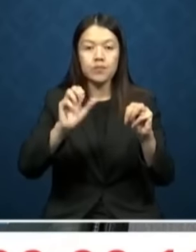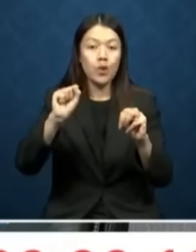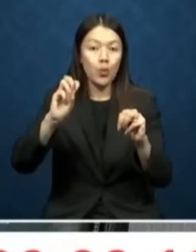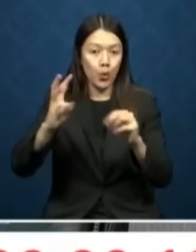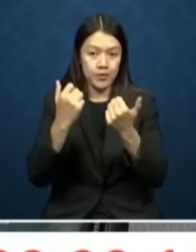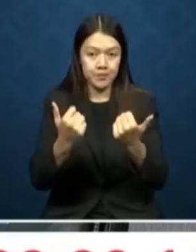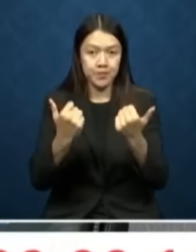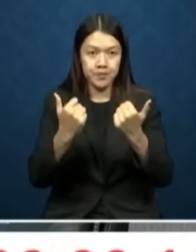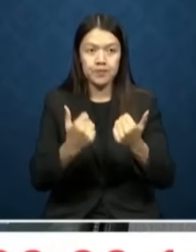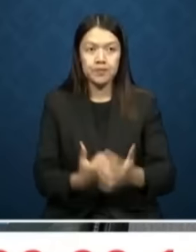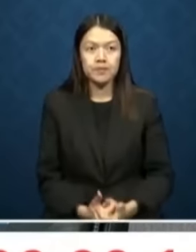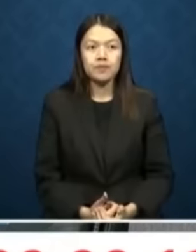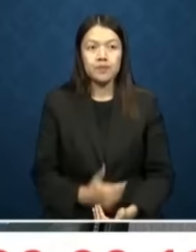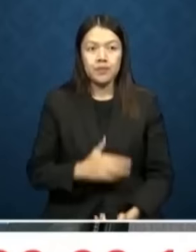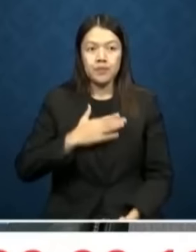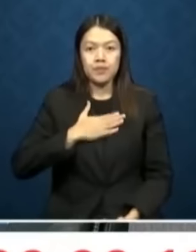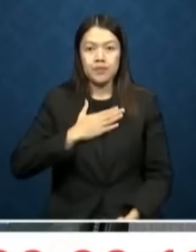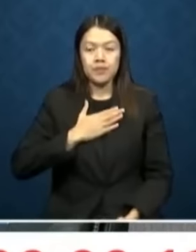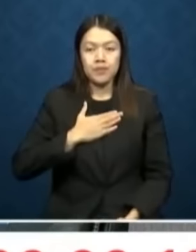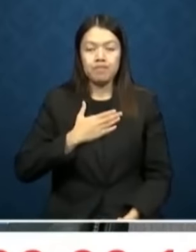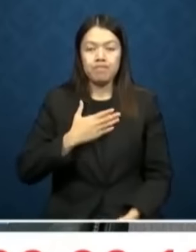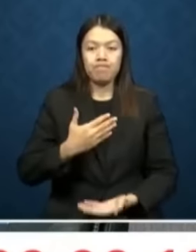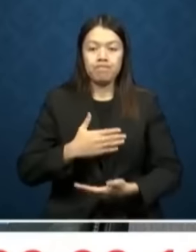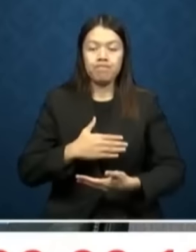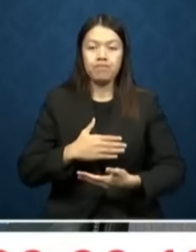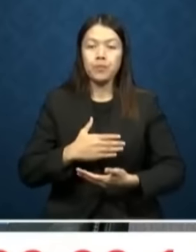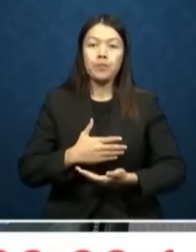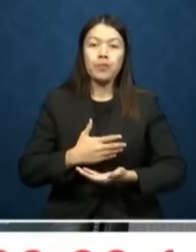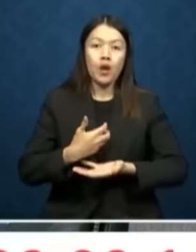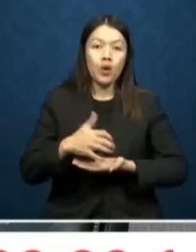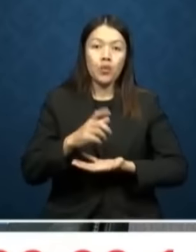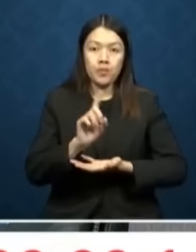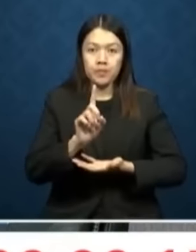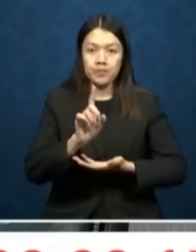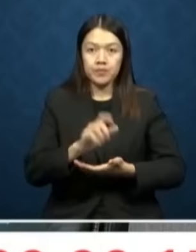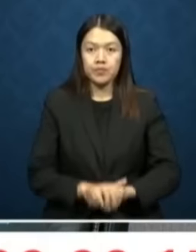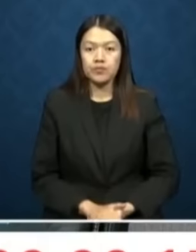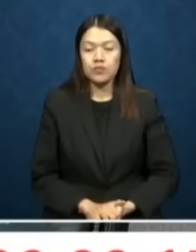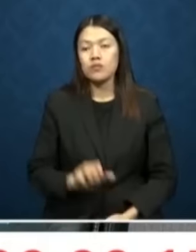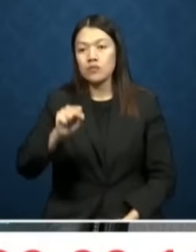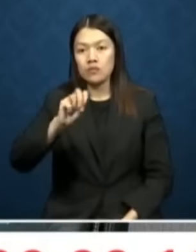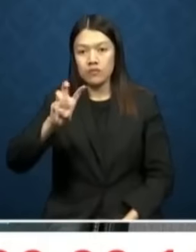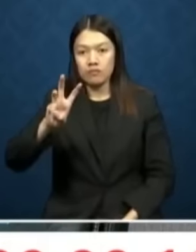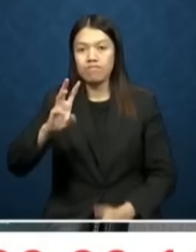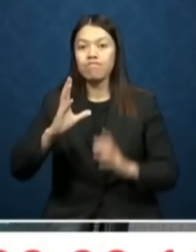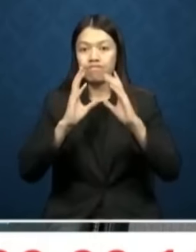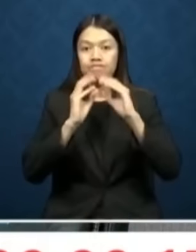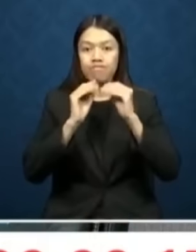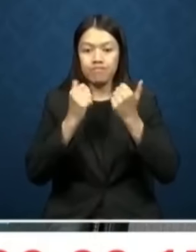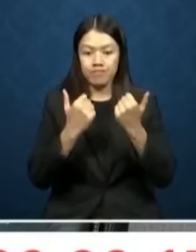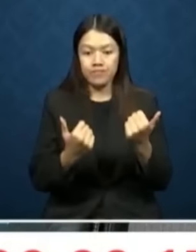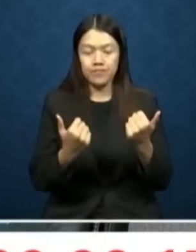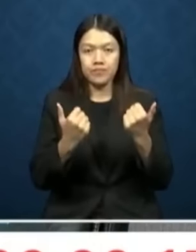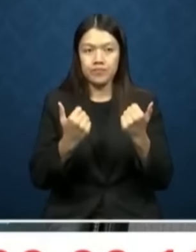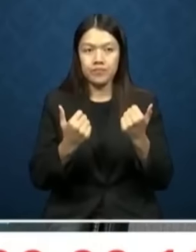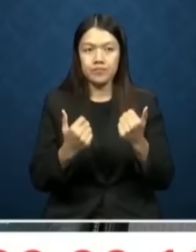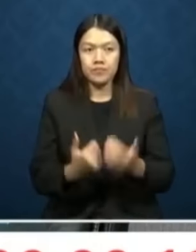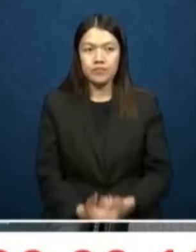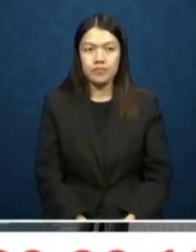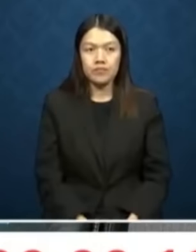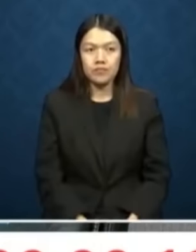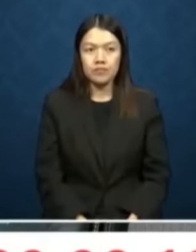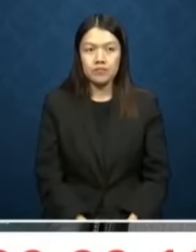ในวันนี้ผมเรียนในเบื้องต้นนะครับว่าที่วุฒิสภาของเรานะครับ